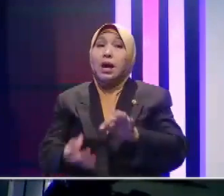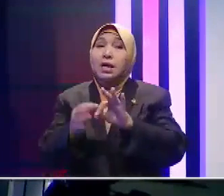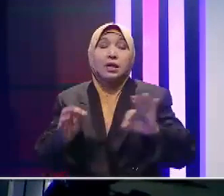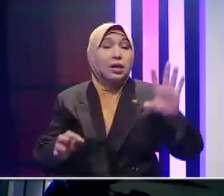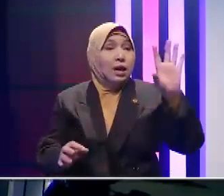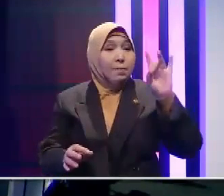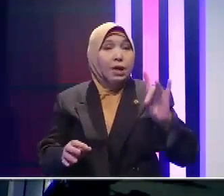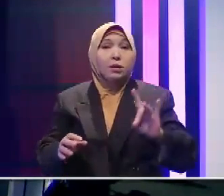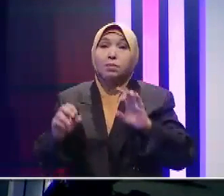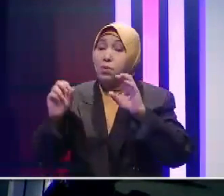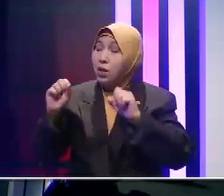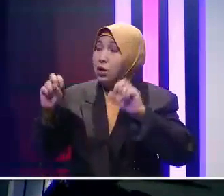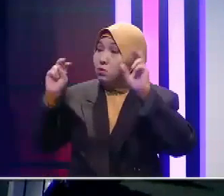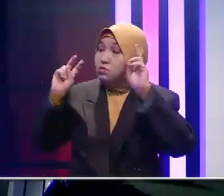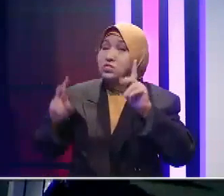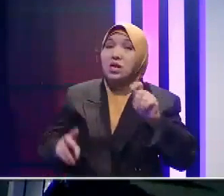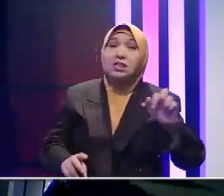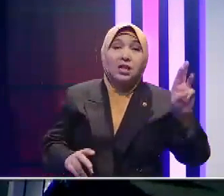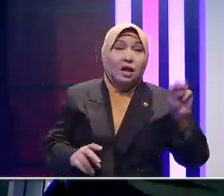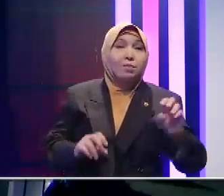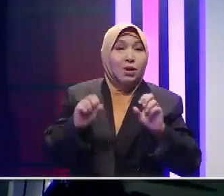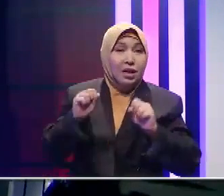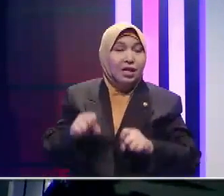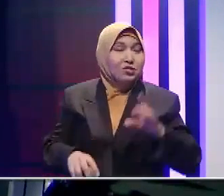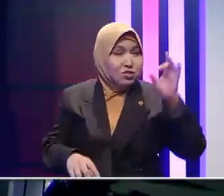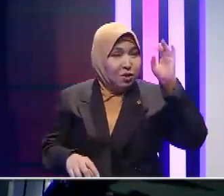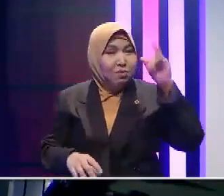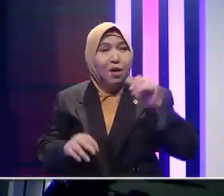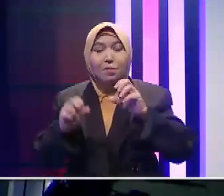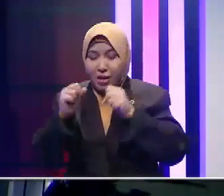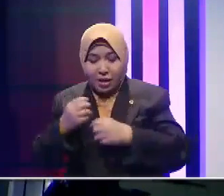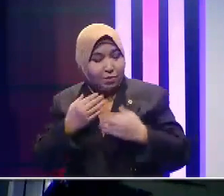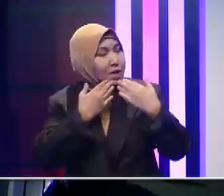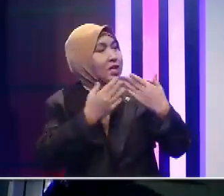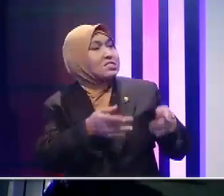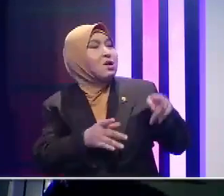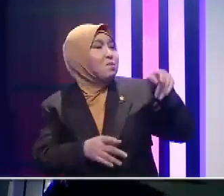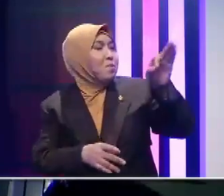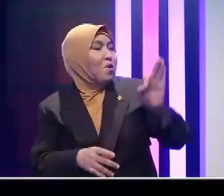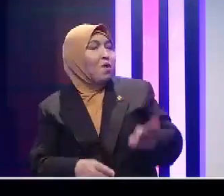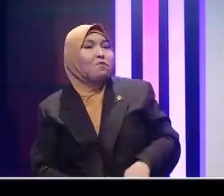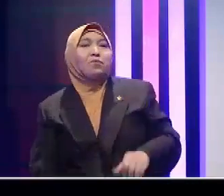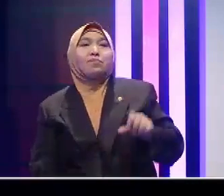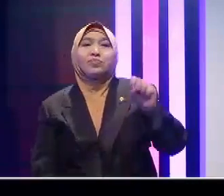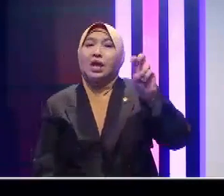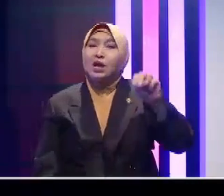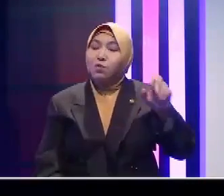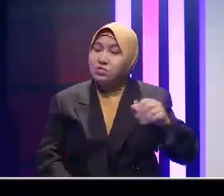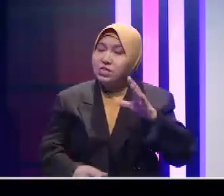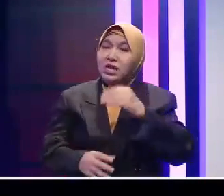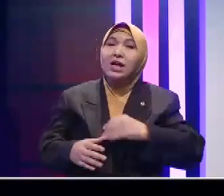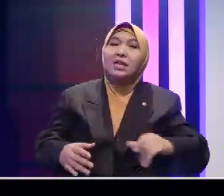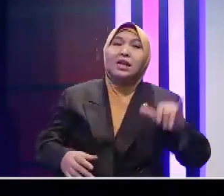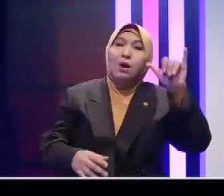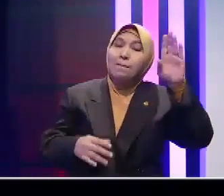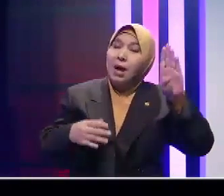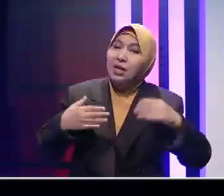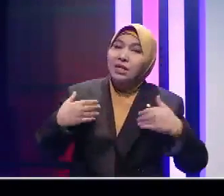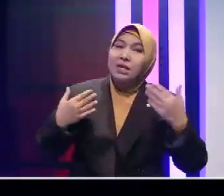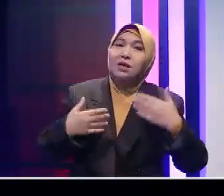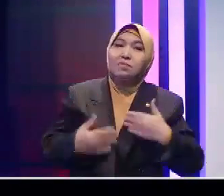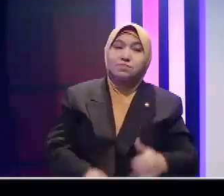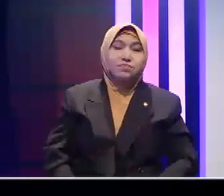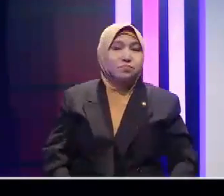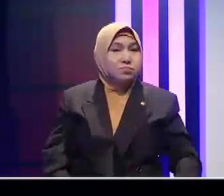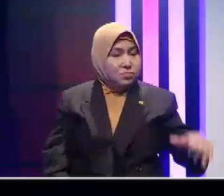ke-8. Boleh Ustaz Tarmizi? Boleh, insyaAllah. Terima kasih Al-Fatihah Prof. Madia Doktor, dan juga bahagia Abang Abdul